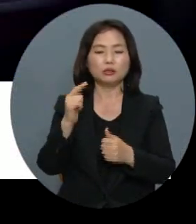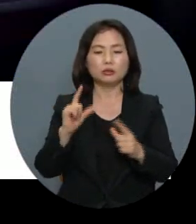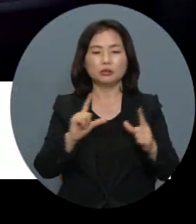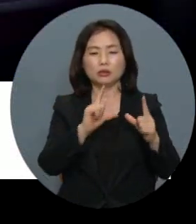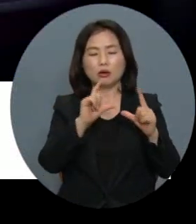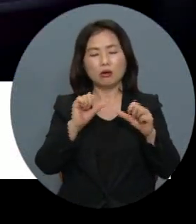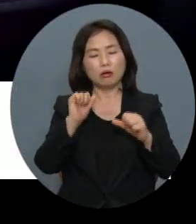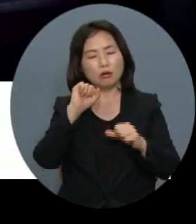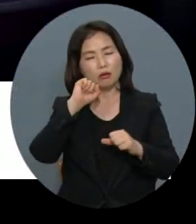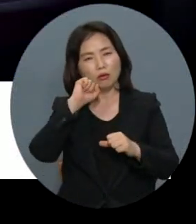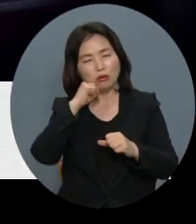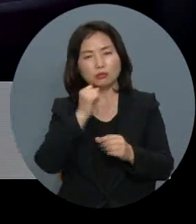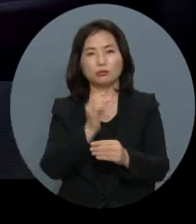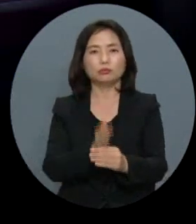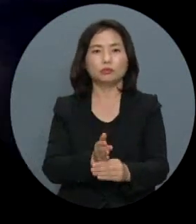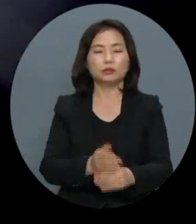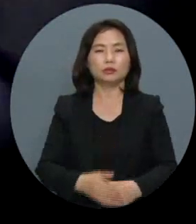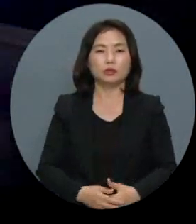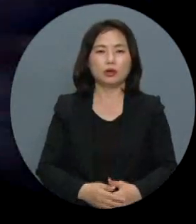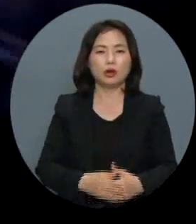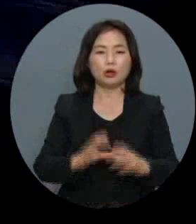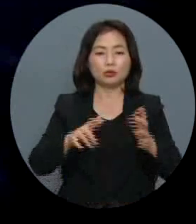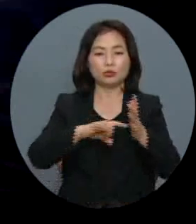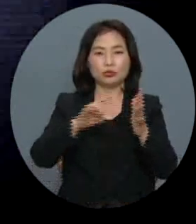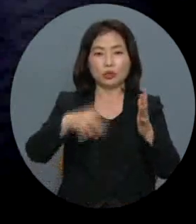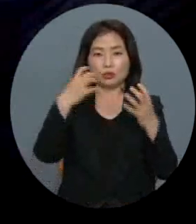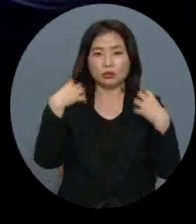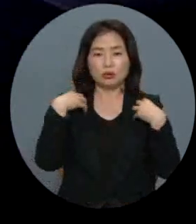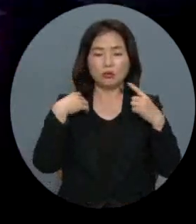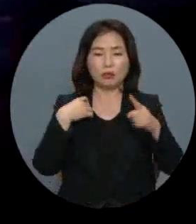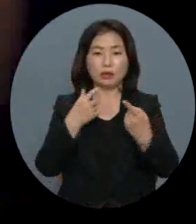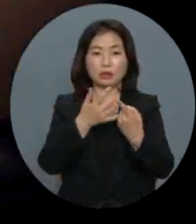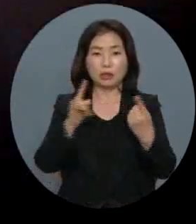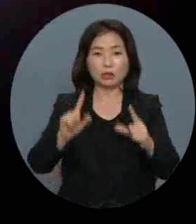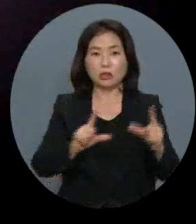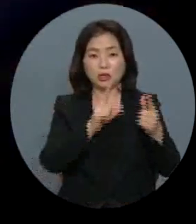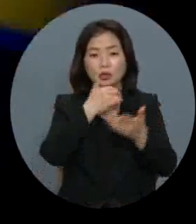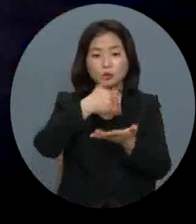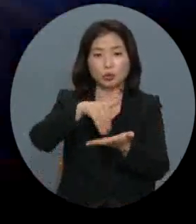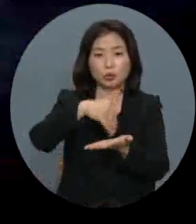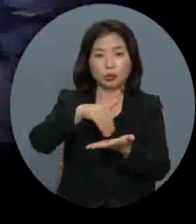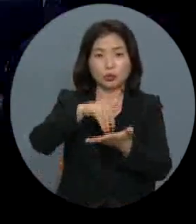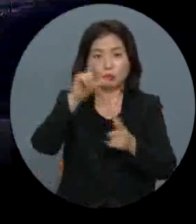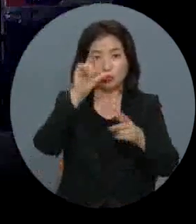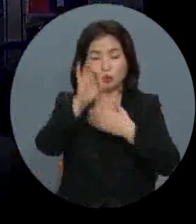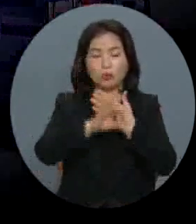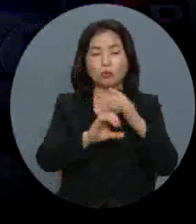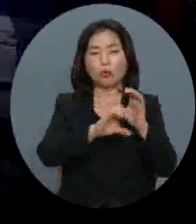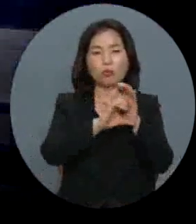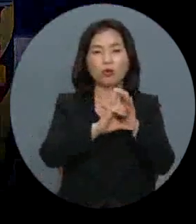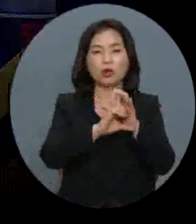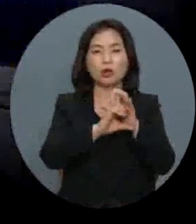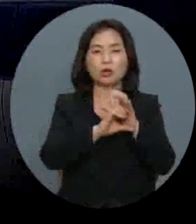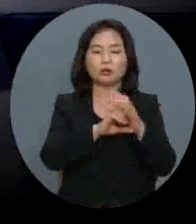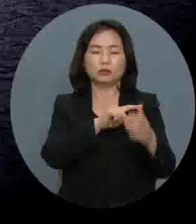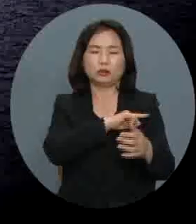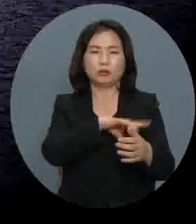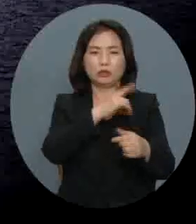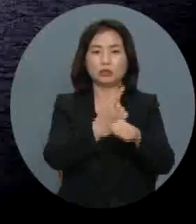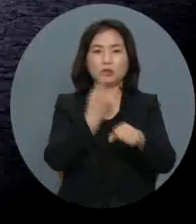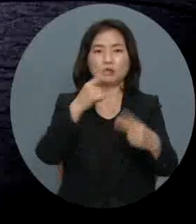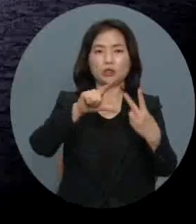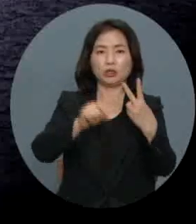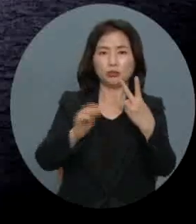생존의 갈림길에 서 있습니다. 국세청의 100대 생활업종 통계에 따르면 코로나19가 첫 발생한